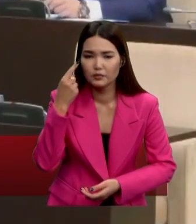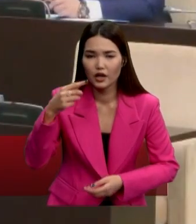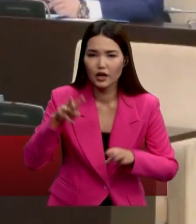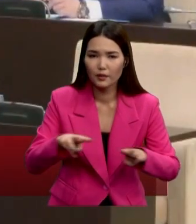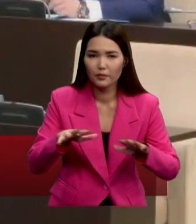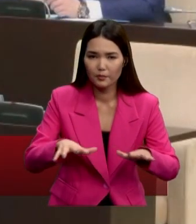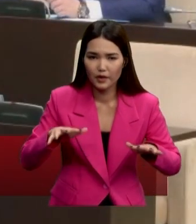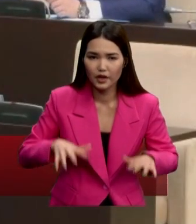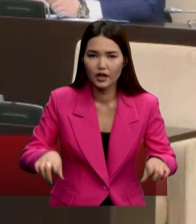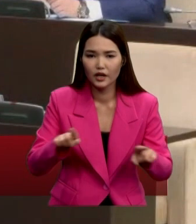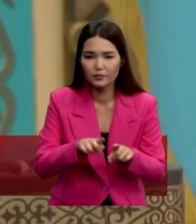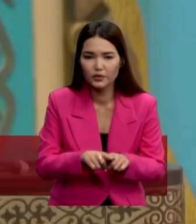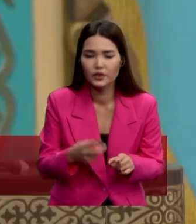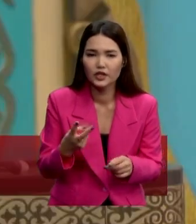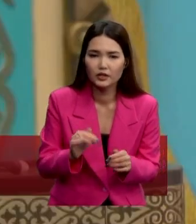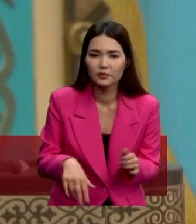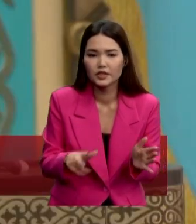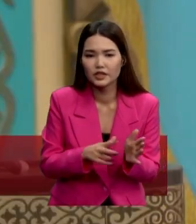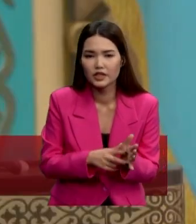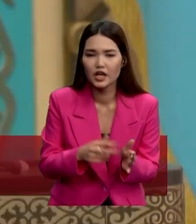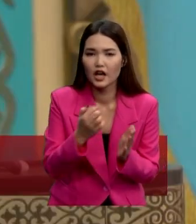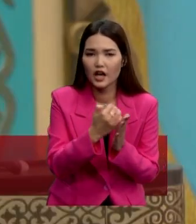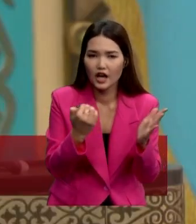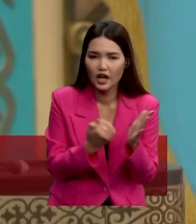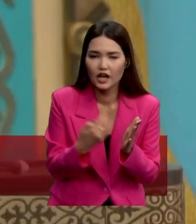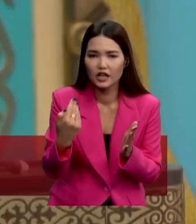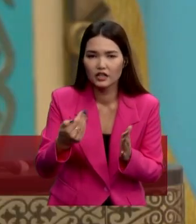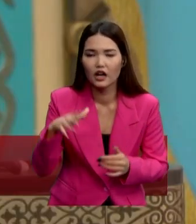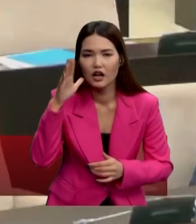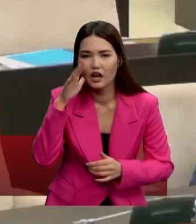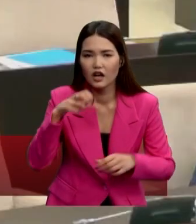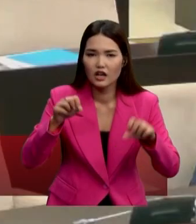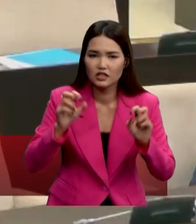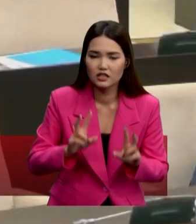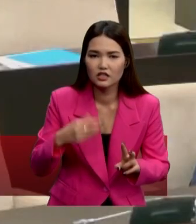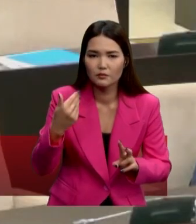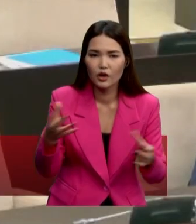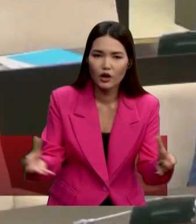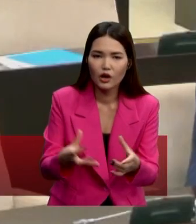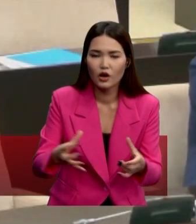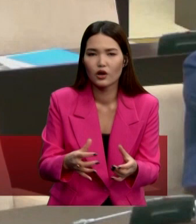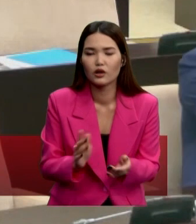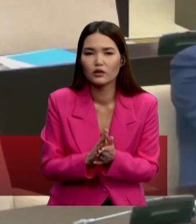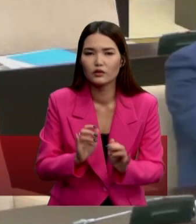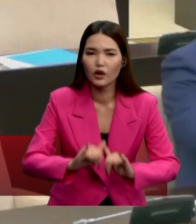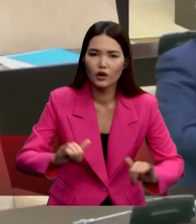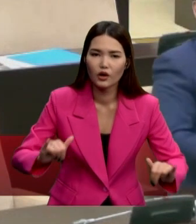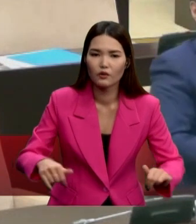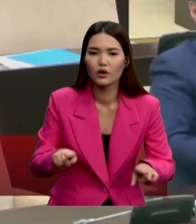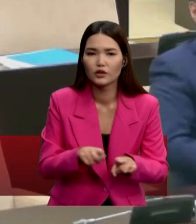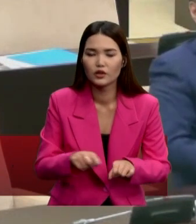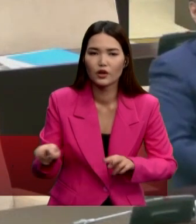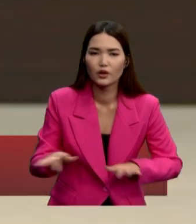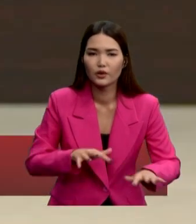парламентте Қазақстан Республикасының кейбір заңнамалық актілеріне қазақы ит тұқымдарын сақтау және өсімін молайту мәселелері бойынша өзгерістер